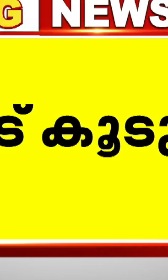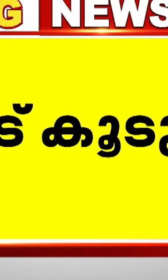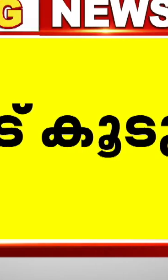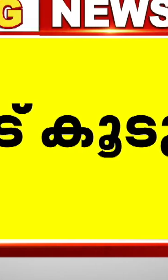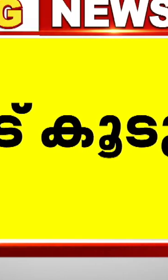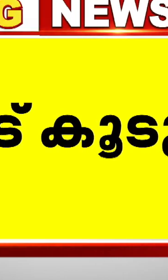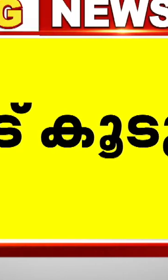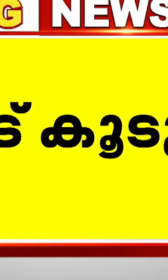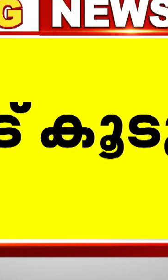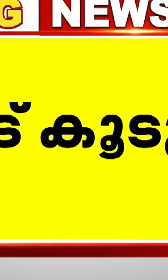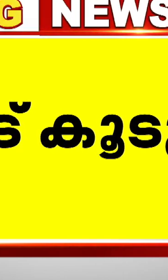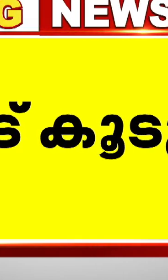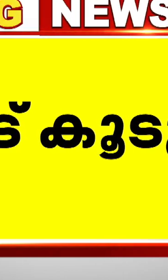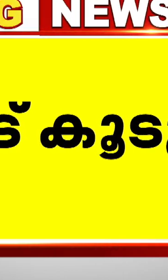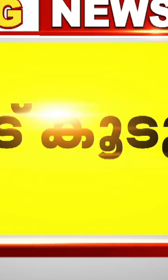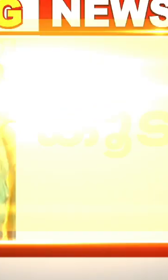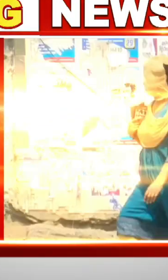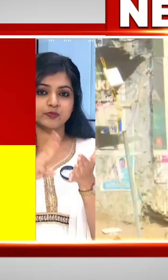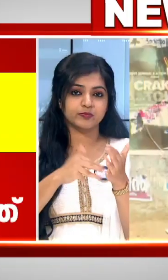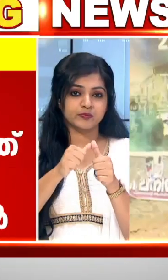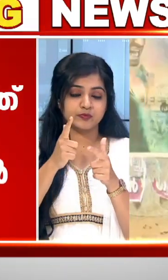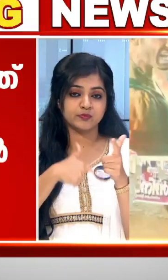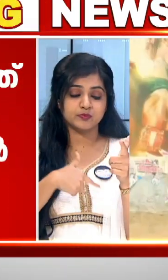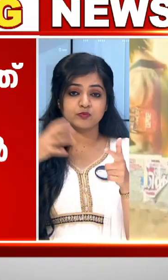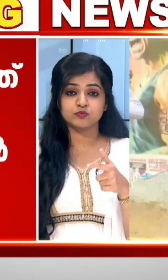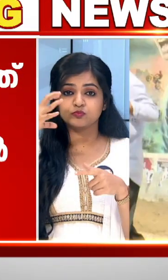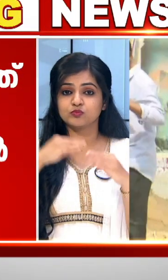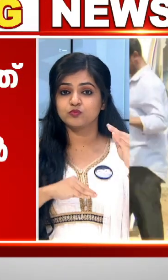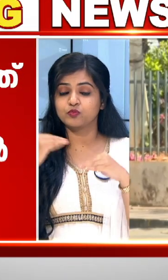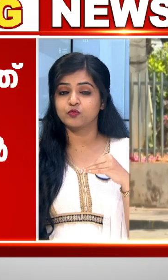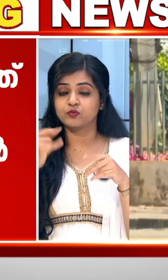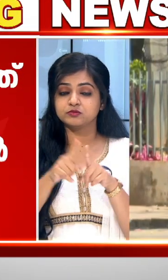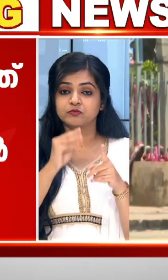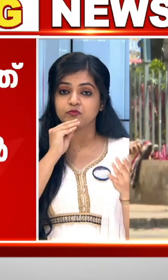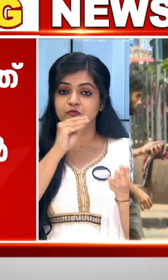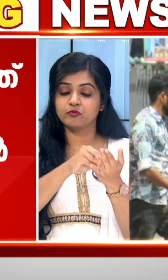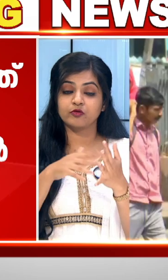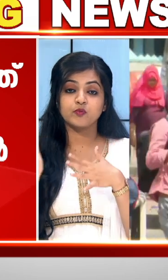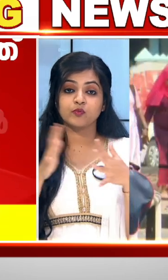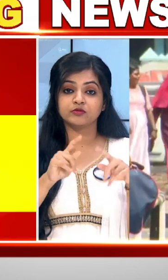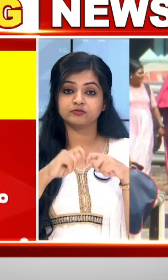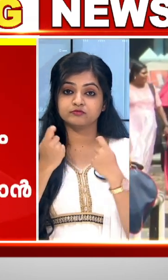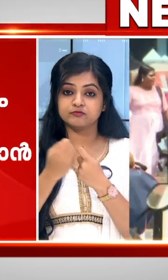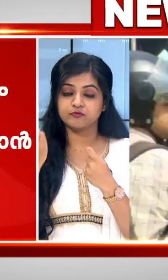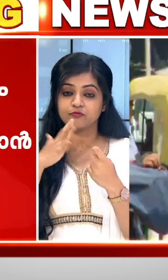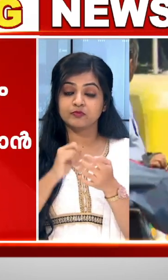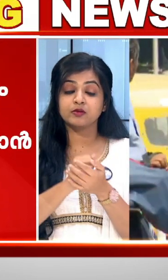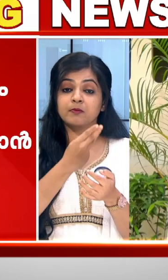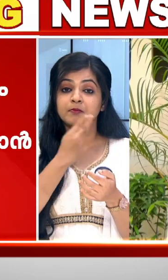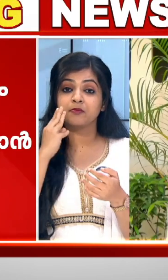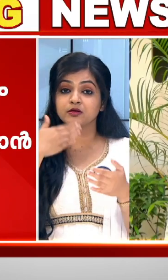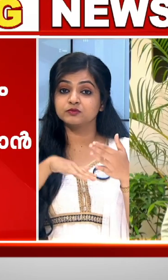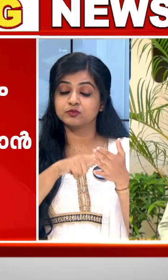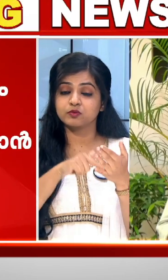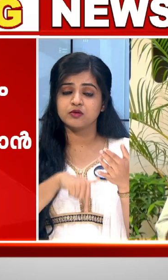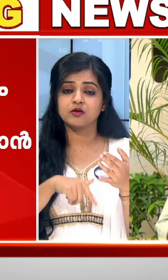പ്രവിത, മാർച്ച് ഏപ്രിൽ മെയ് മാസങ്ങളിൽ വേനൽ കത്തും, ചൂട് കനക്കും എന്ന മുന്നറിയിപ്പാണ് കേന്ദ്ര കാലാവസ്ഥാ വകുപ്പ് നൽകുന്നത്. മാർച്ച് മാസത്തിലെ ആകെയുള്ള